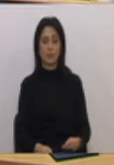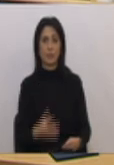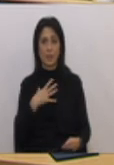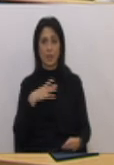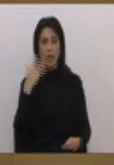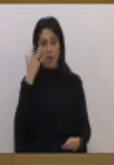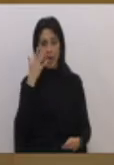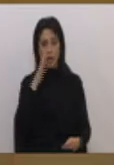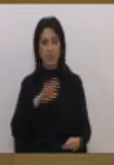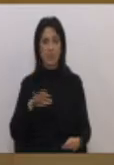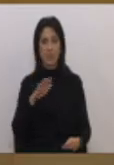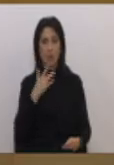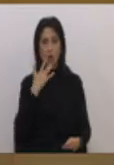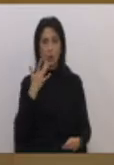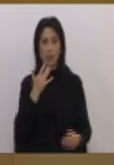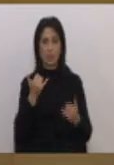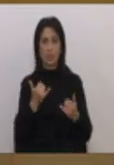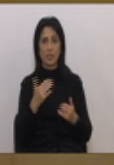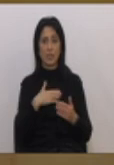ქართული ოცნების საგარეო პოლიტიკა